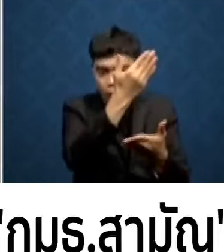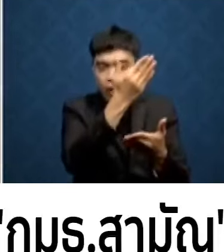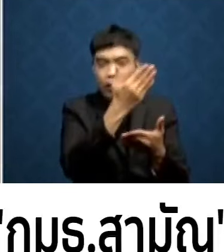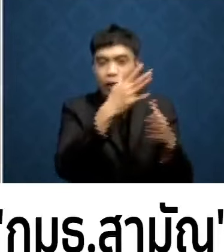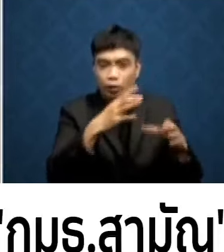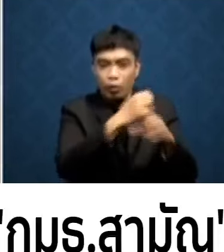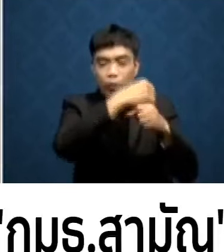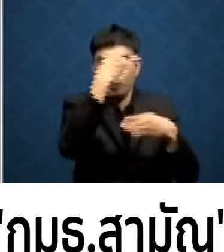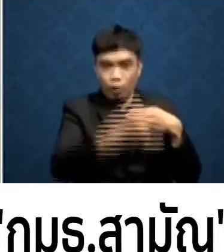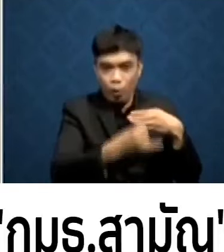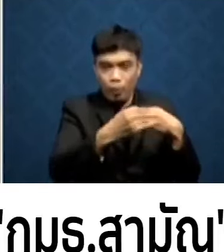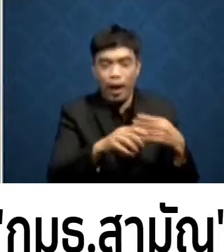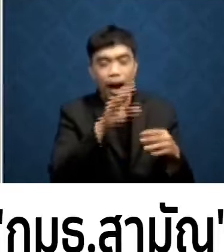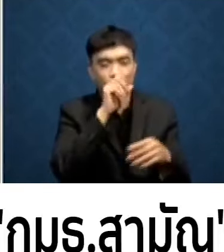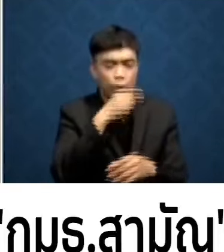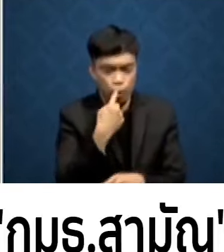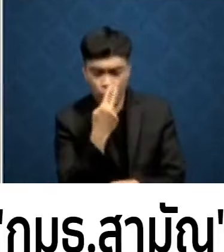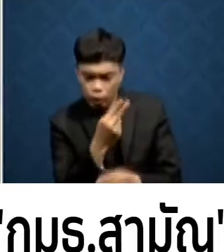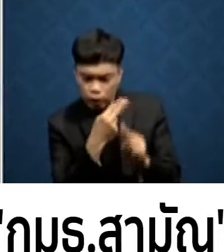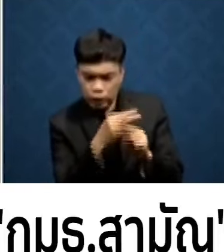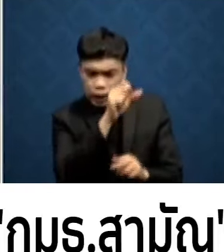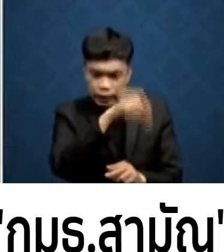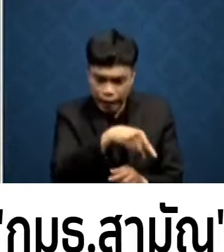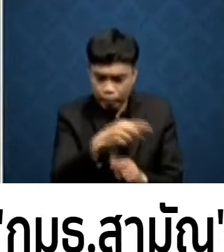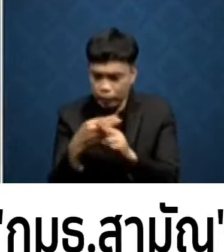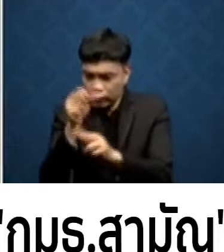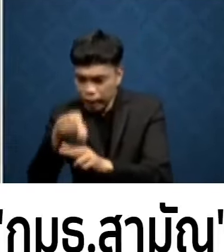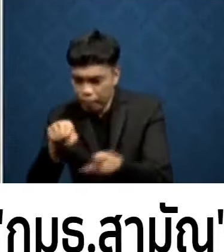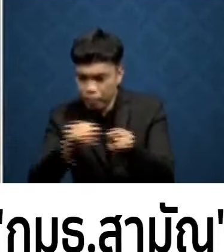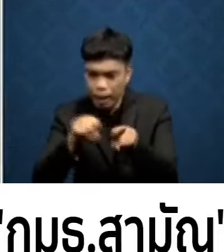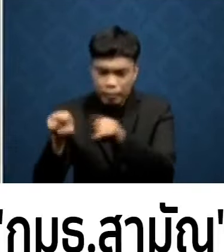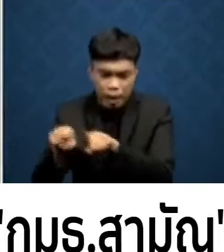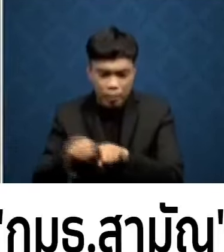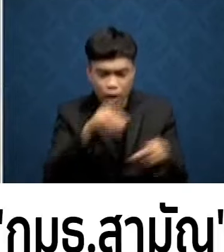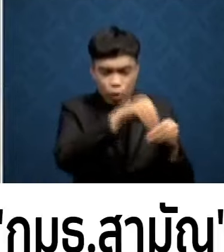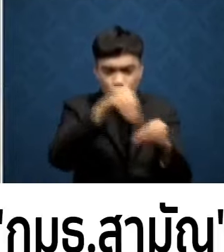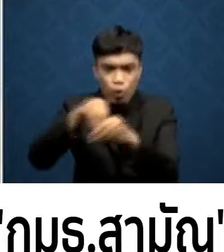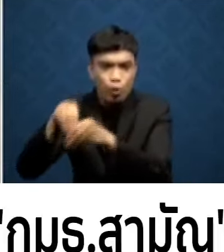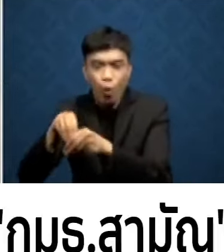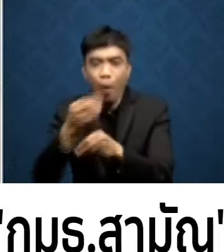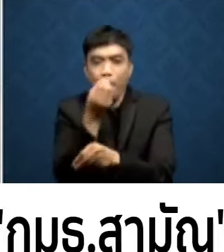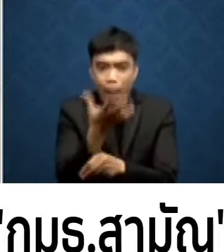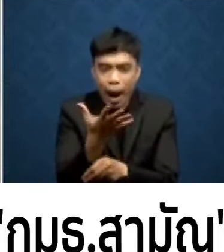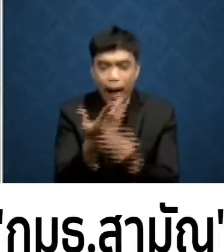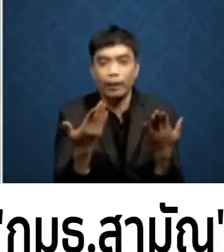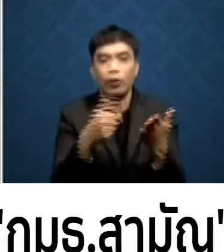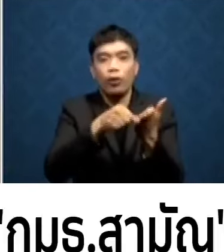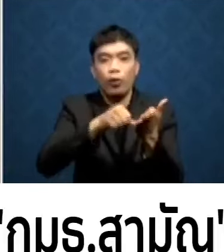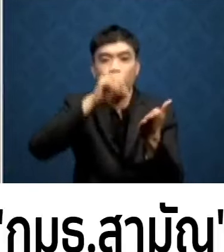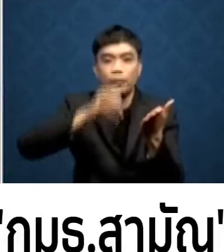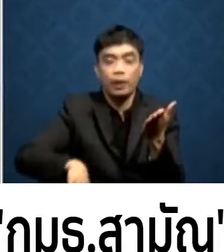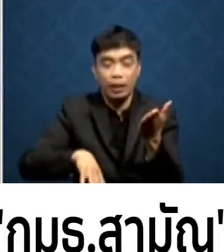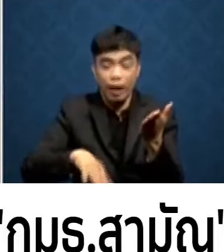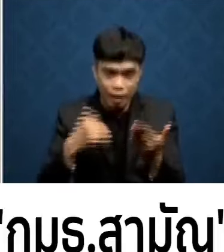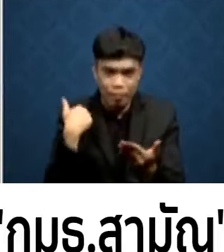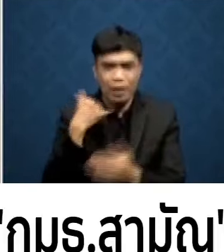ท่านอาจจะไปซ้ำแล้วก็ต้องหมดสิทธิ์ในเรื่องของการเป็นอยู่ตามข้อบังคับว่าอย่างเช่นท่านประธานกรรมาธิการในแต่ละคณะเนี่ย